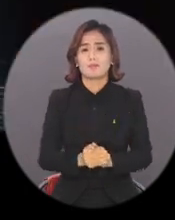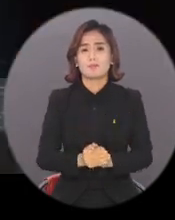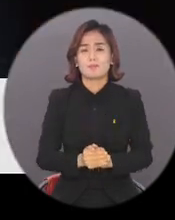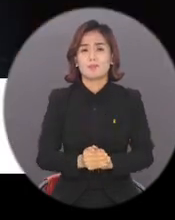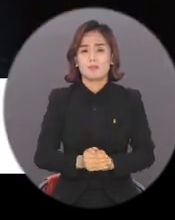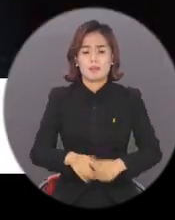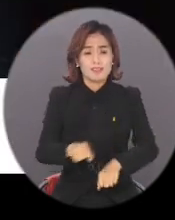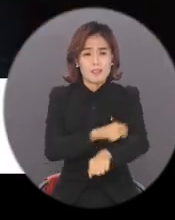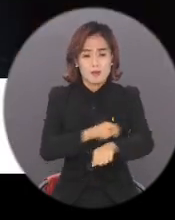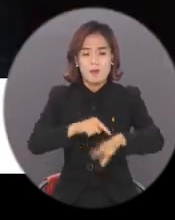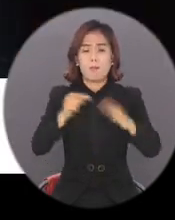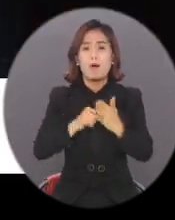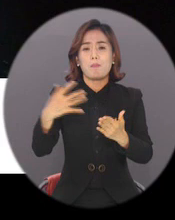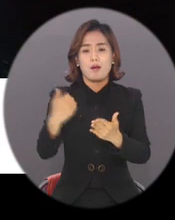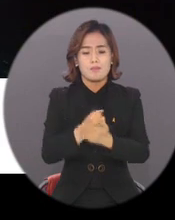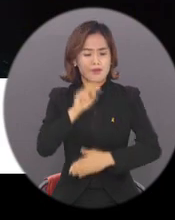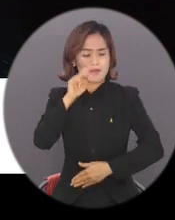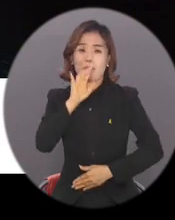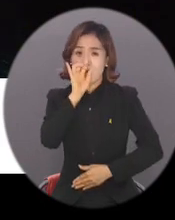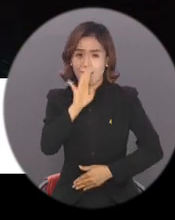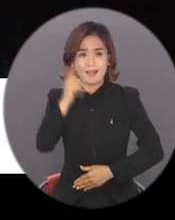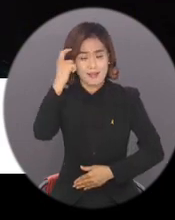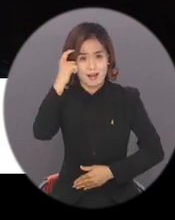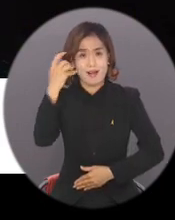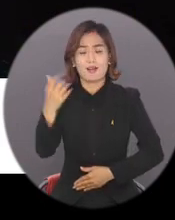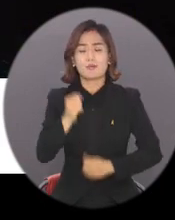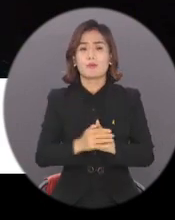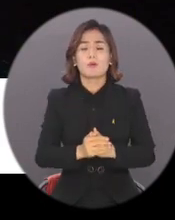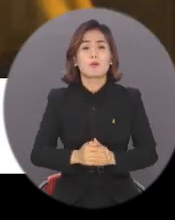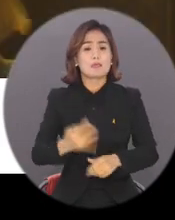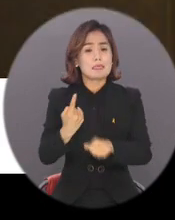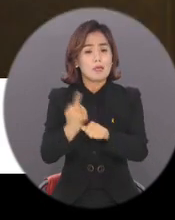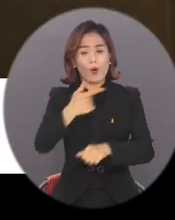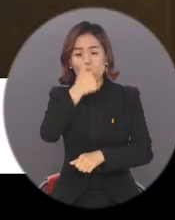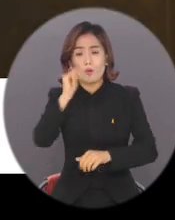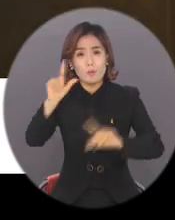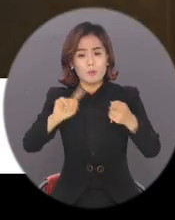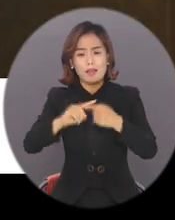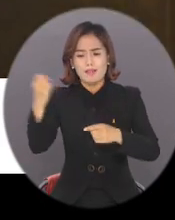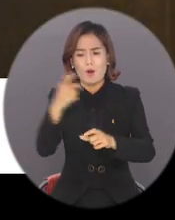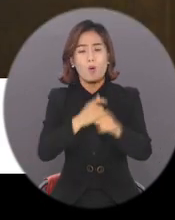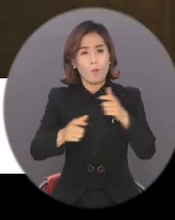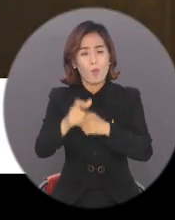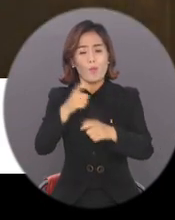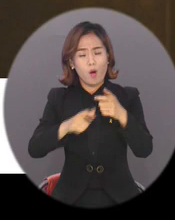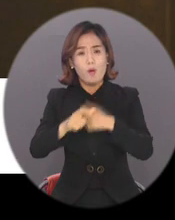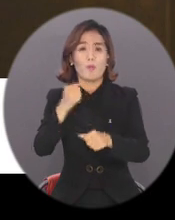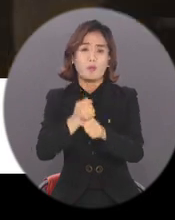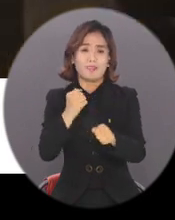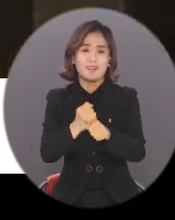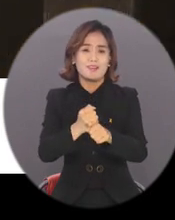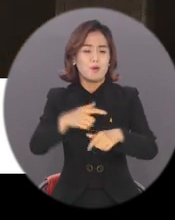각별한 사명감을 가지고 틀리면 안 되겠다. 지난번에 나왔던 그 부족했던 부분들을 반드시 보강하고 채워서